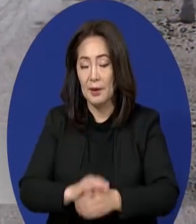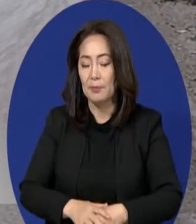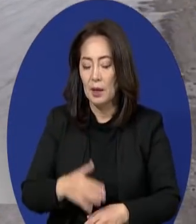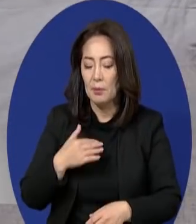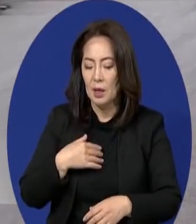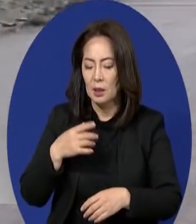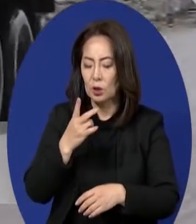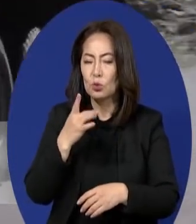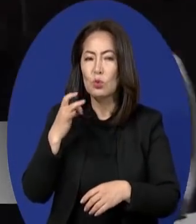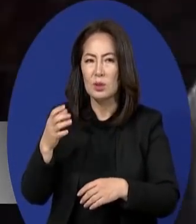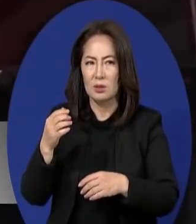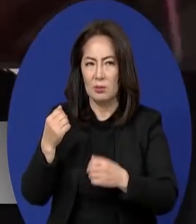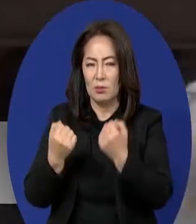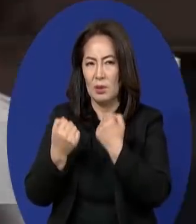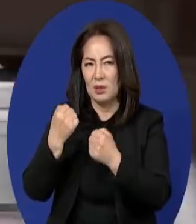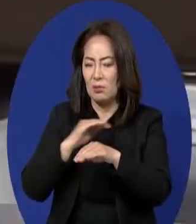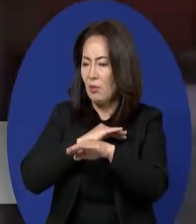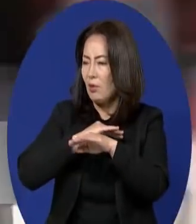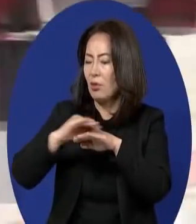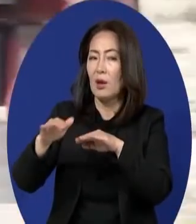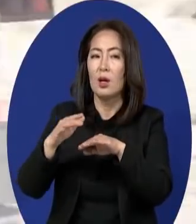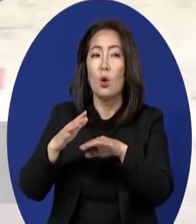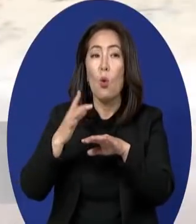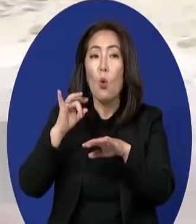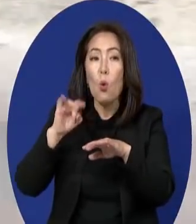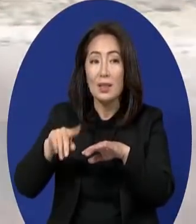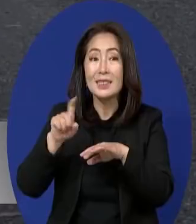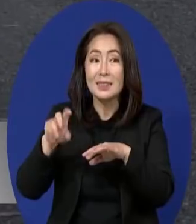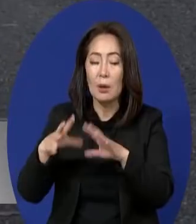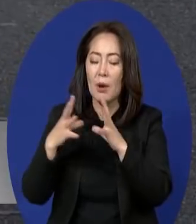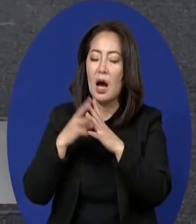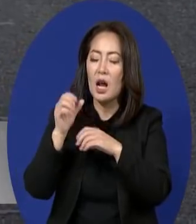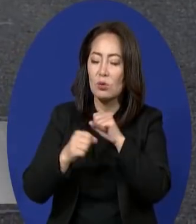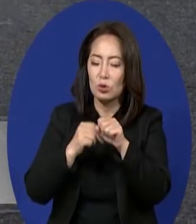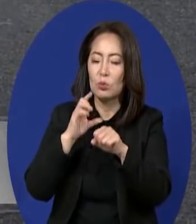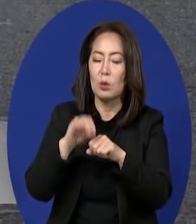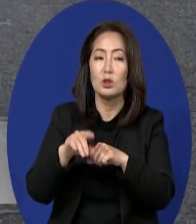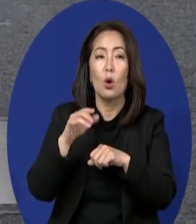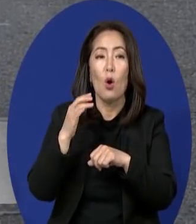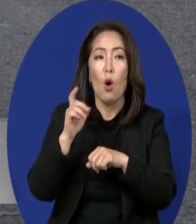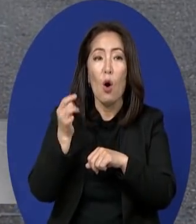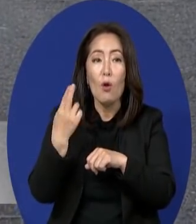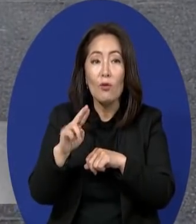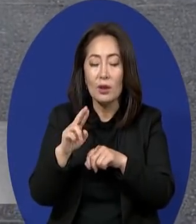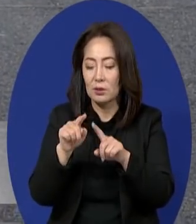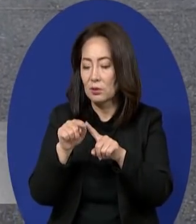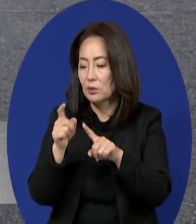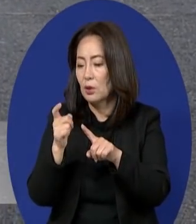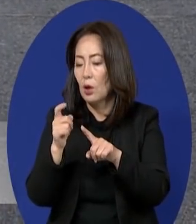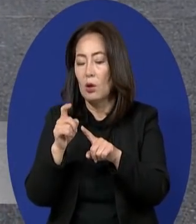Манай улсын нүүрс тээврийн хамгийн урт зам ашиглалтанд ороод 10 жилийн хугацаа өнгөрч байна. Ховд аймгийн хөшөөтийн нүүрсний уурхаагаас болгон бомт